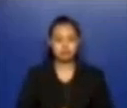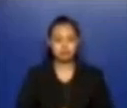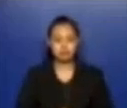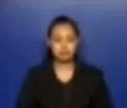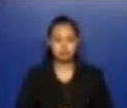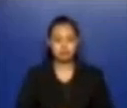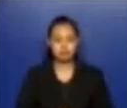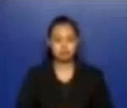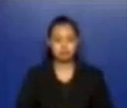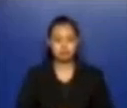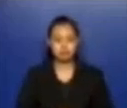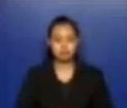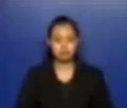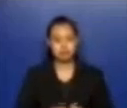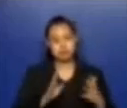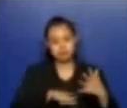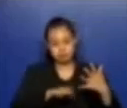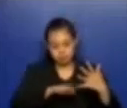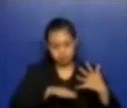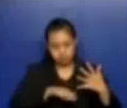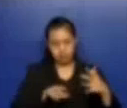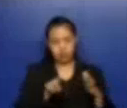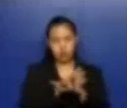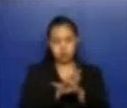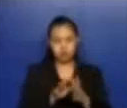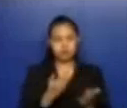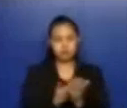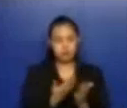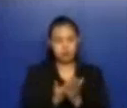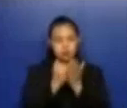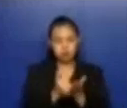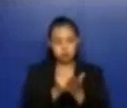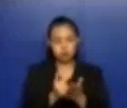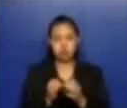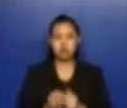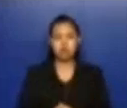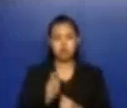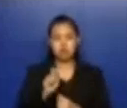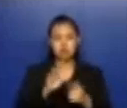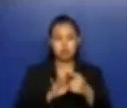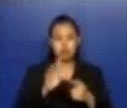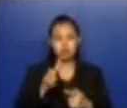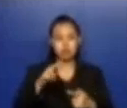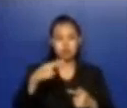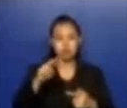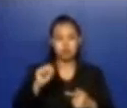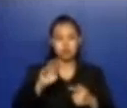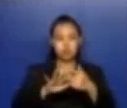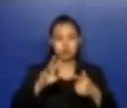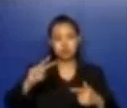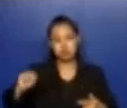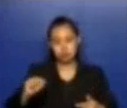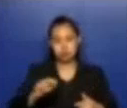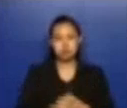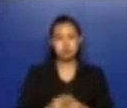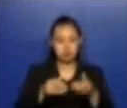ในบรรทัดล่างสุดครับมันมีเงินอุดหนุนประเภทหนึ่งที่เกิดขึ้นมาใหม่ครับในร่